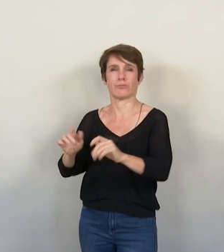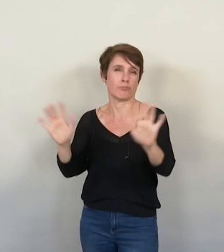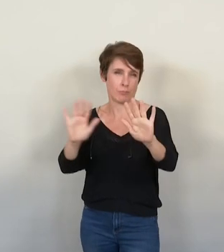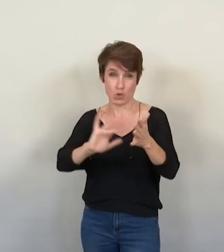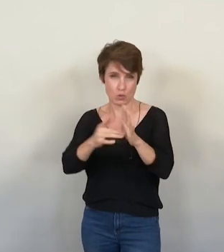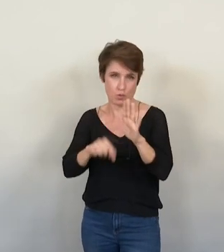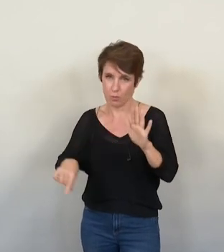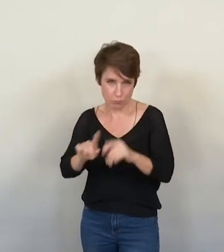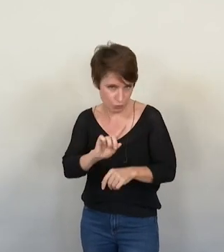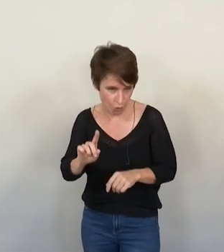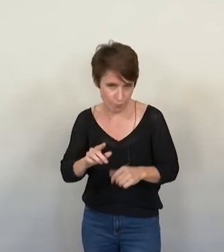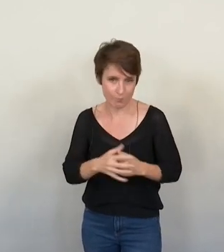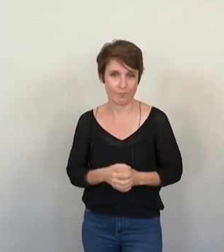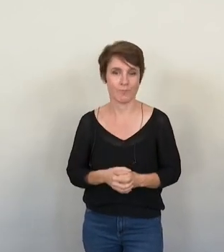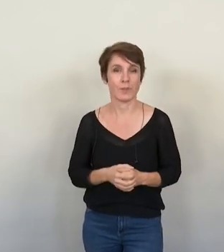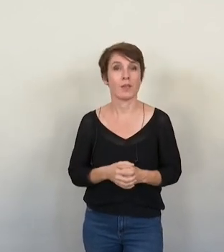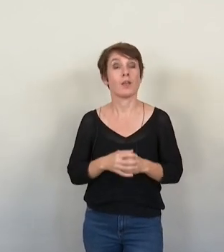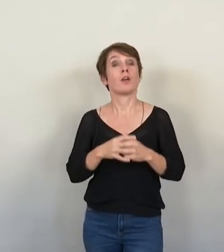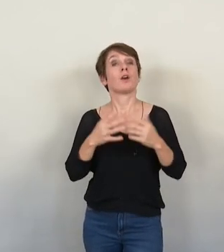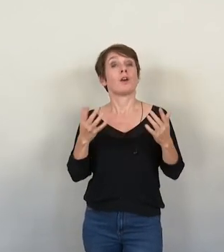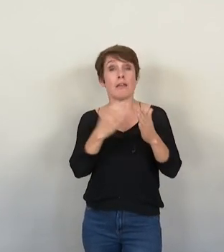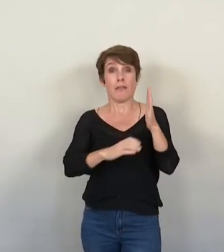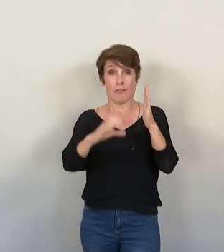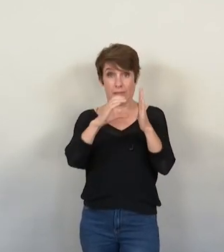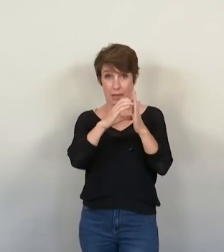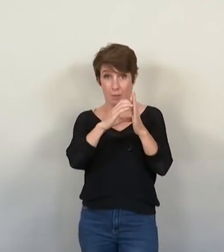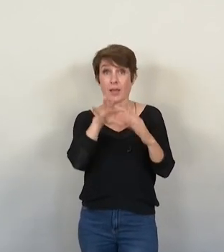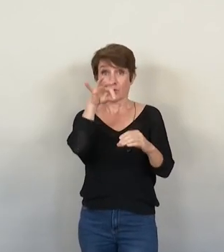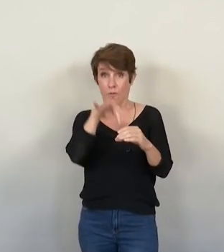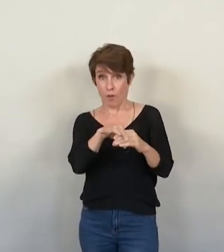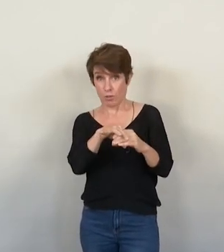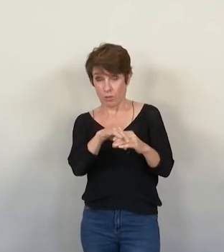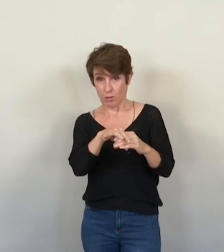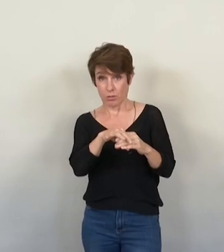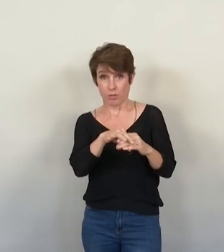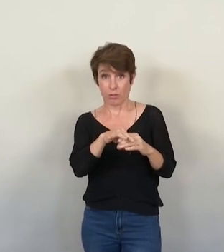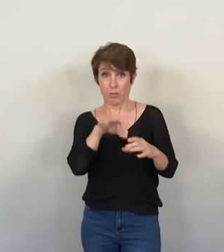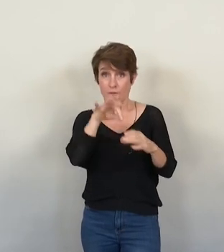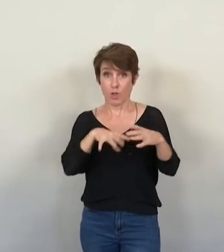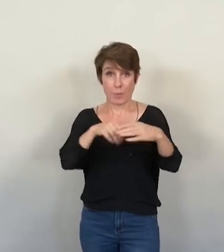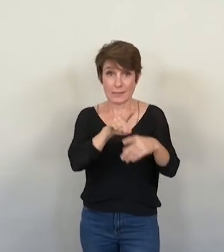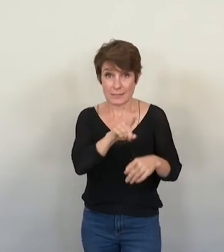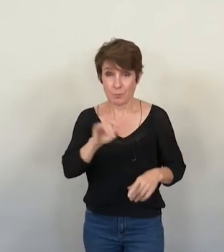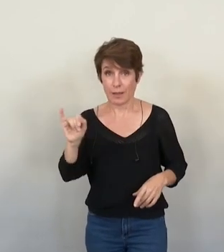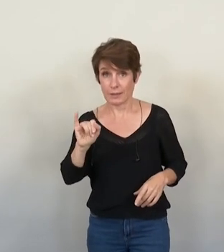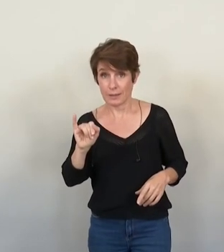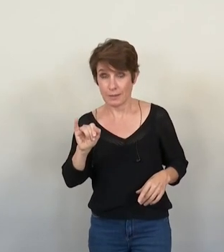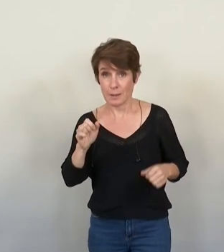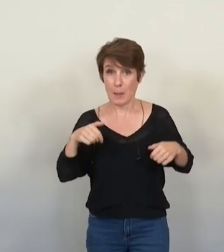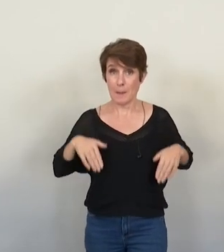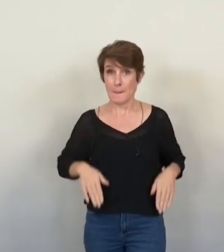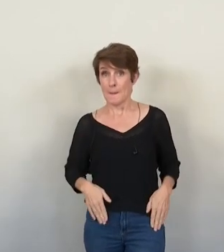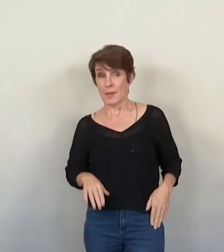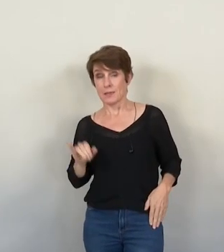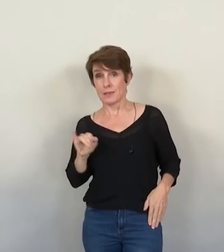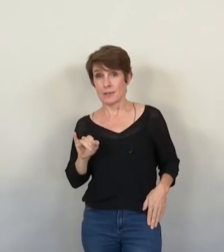d'entre eux en font partie je mets cette délibération au voix qui ne prend pas part au vote qui s'abstient